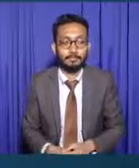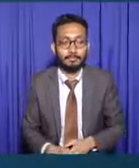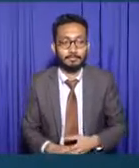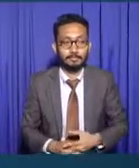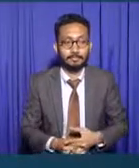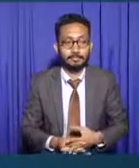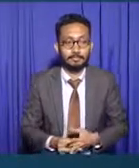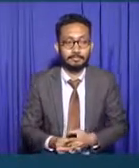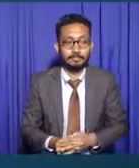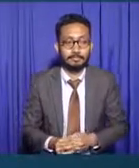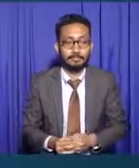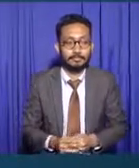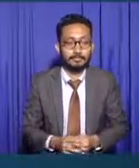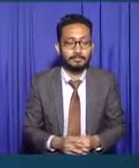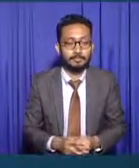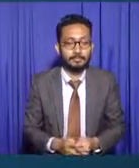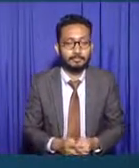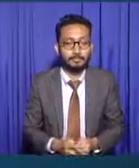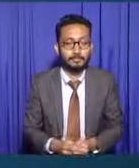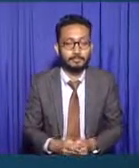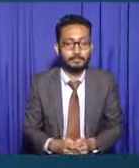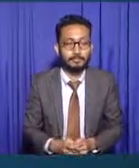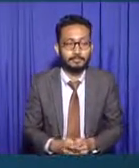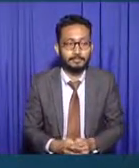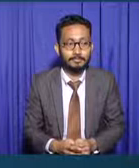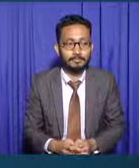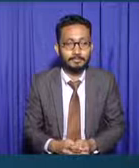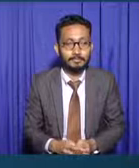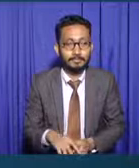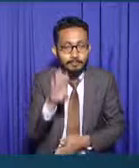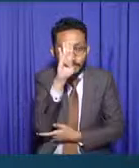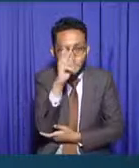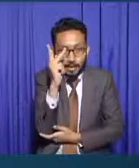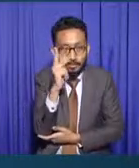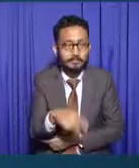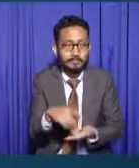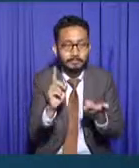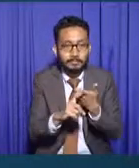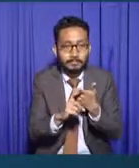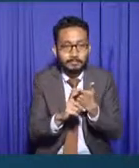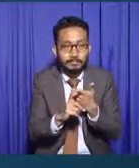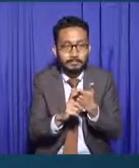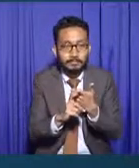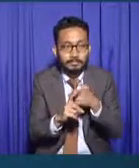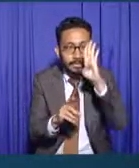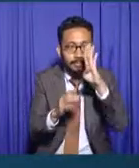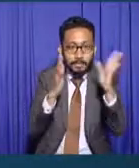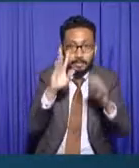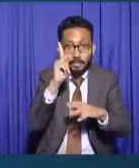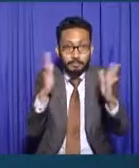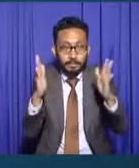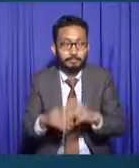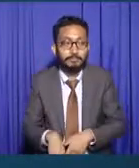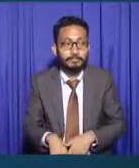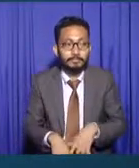berhasil yaitu yang pertama kombinasi b besar